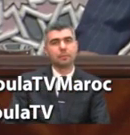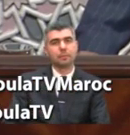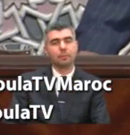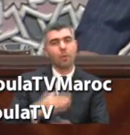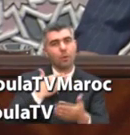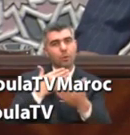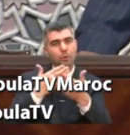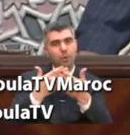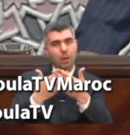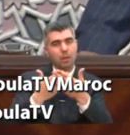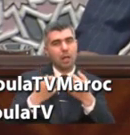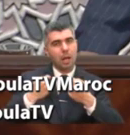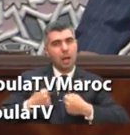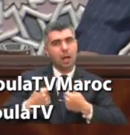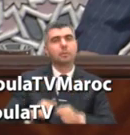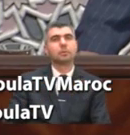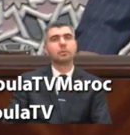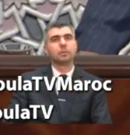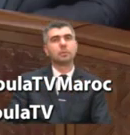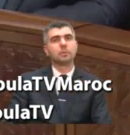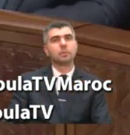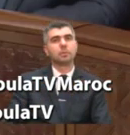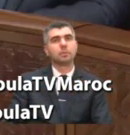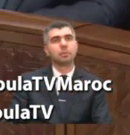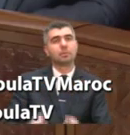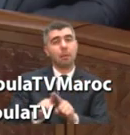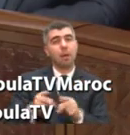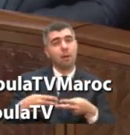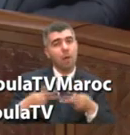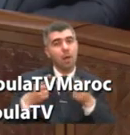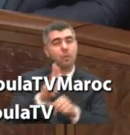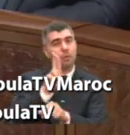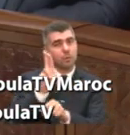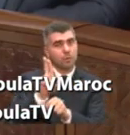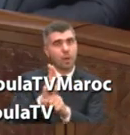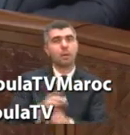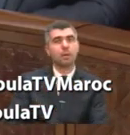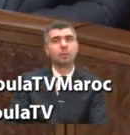شكرا سيد الرئيس، شكرا على تفضلكم بطرح هذا السؤال.